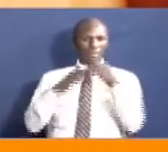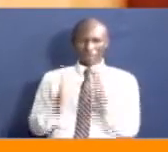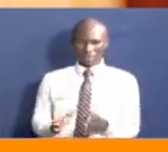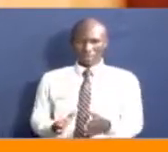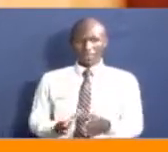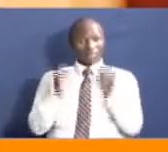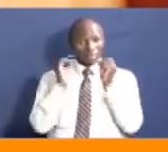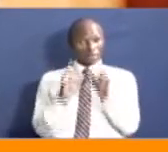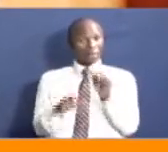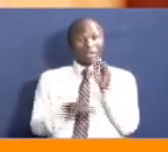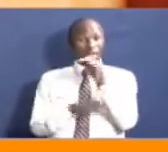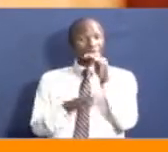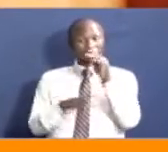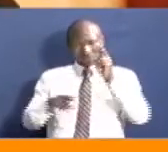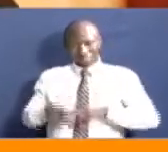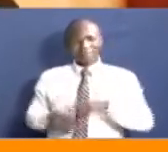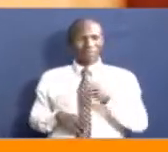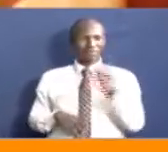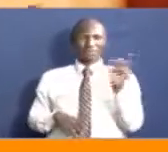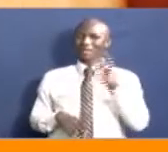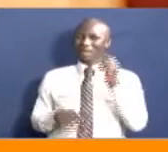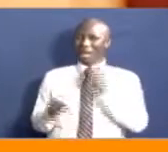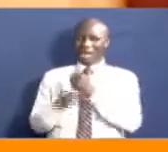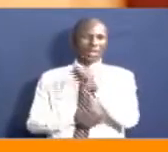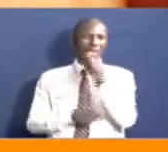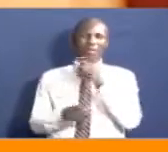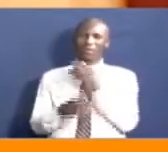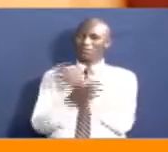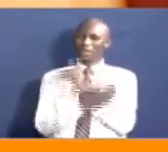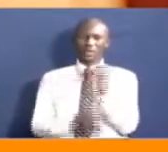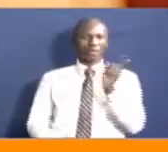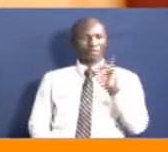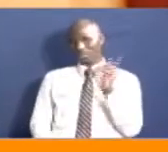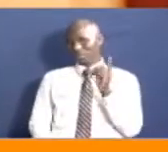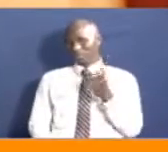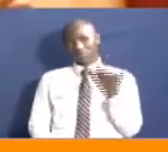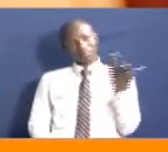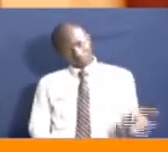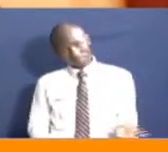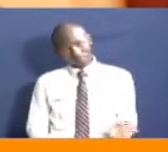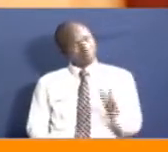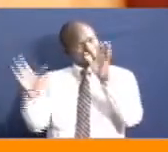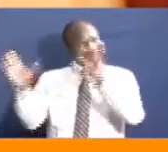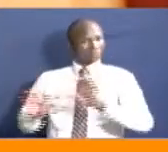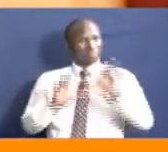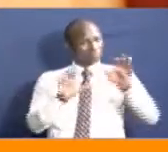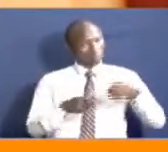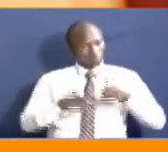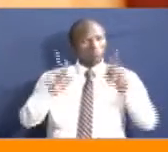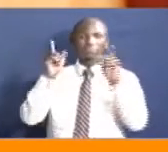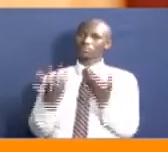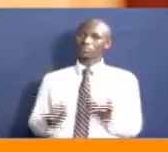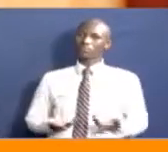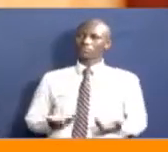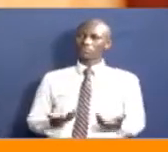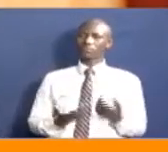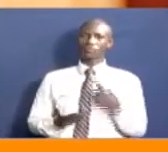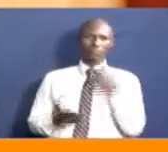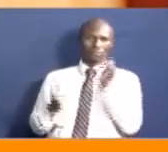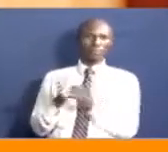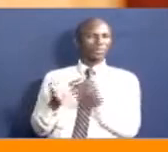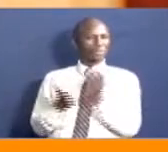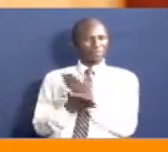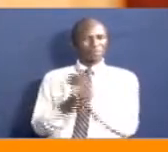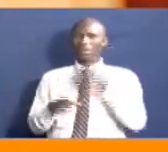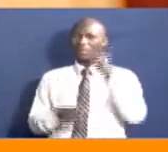kiongozi, ukiomba kiti, usiende kwanza kutukana mwenzako bwana. Uza sera zako, si ndio? Yeah, tunasema saa